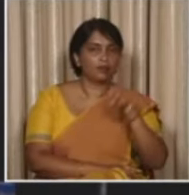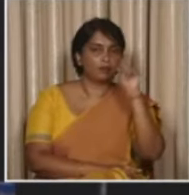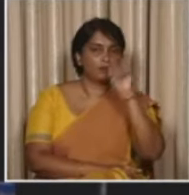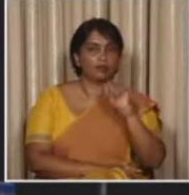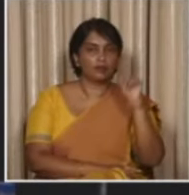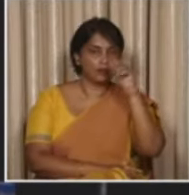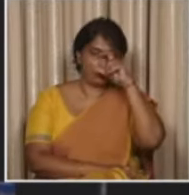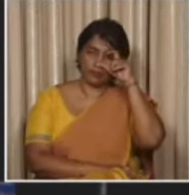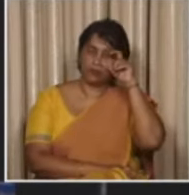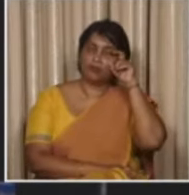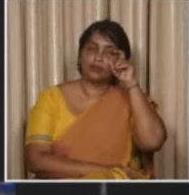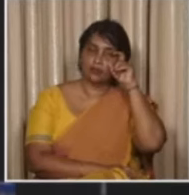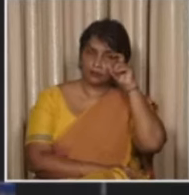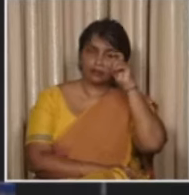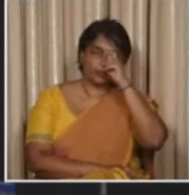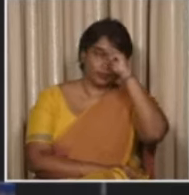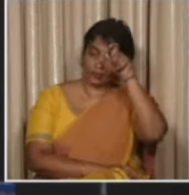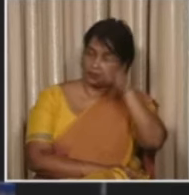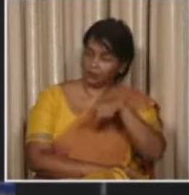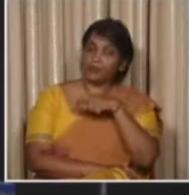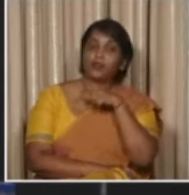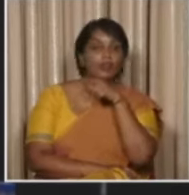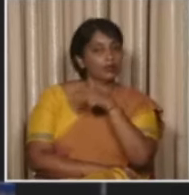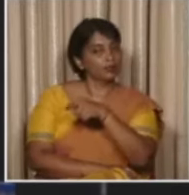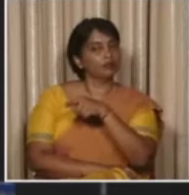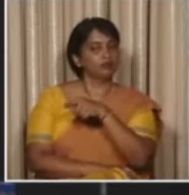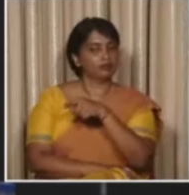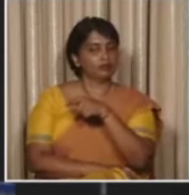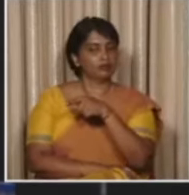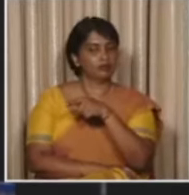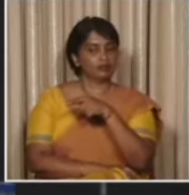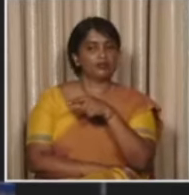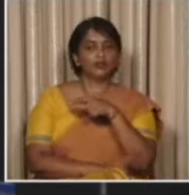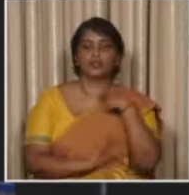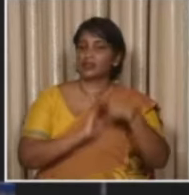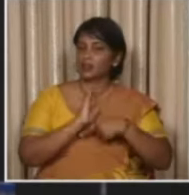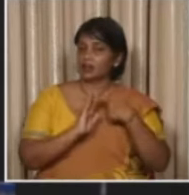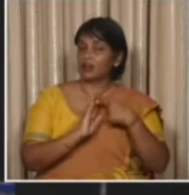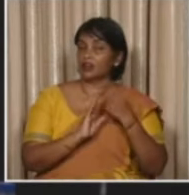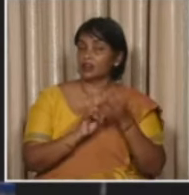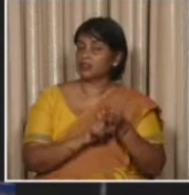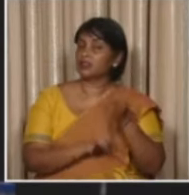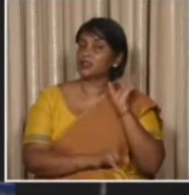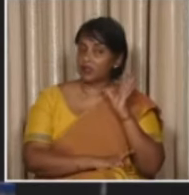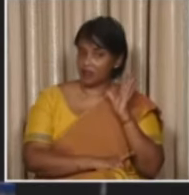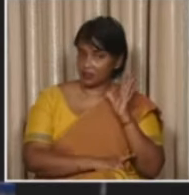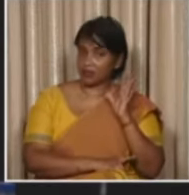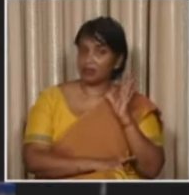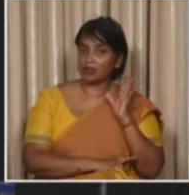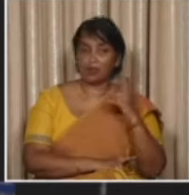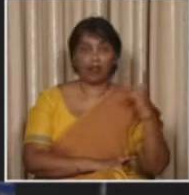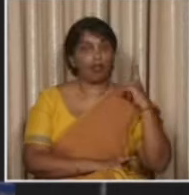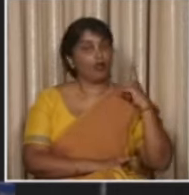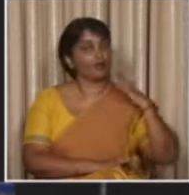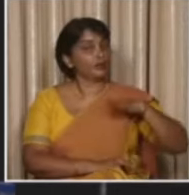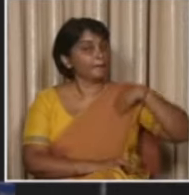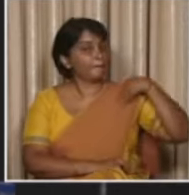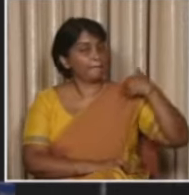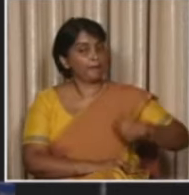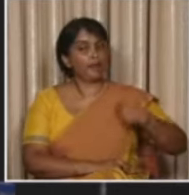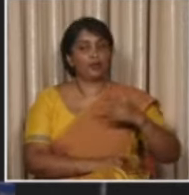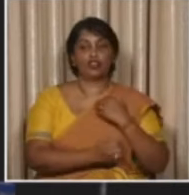സിരിസേന മതിതുമാ എതുമാ തമായി മേ രട്ടേ വിധായക ജനാധിപതി സേനാധി നായക